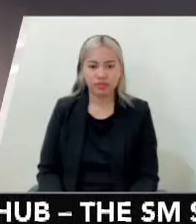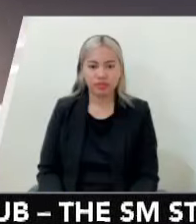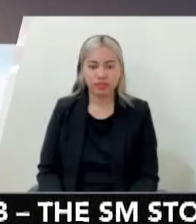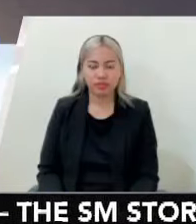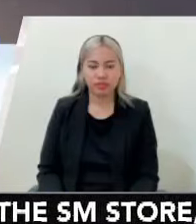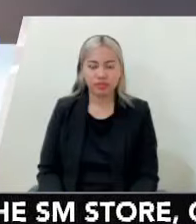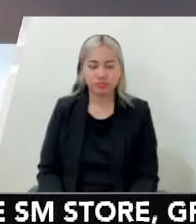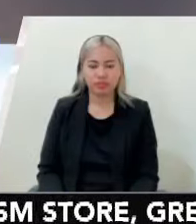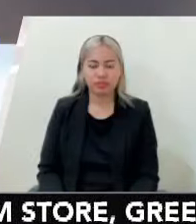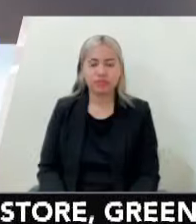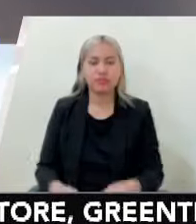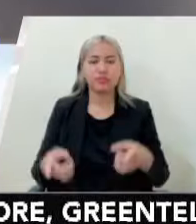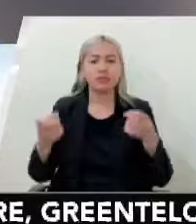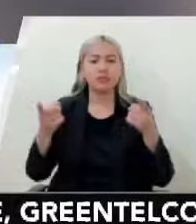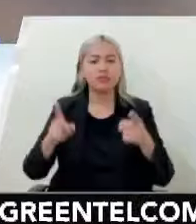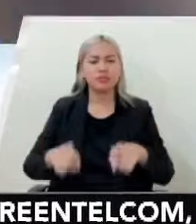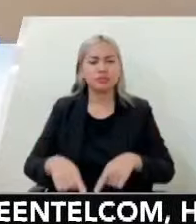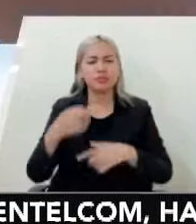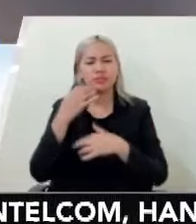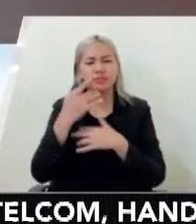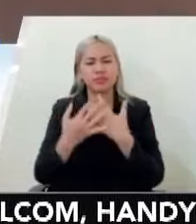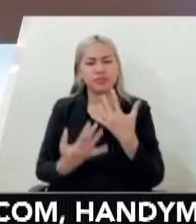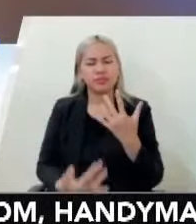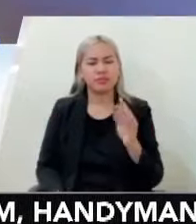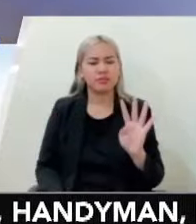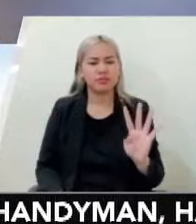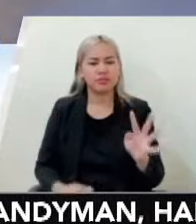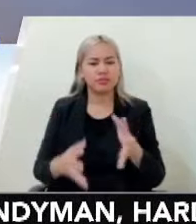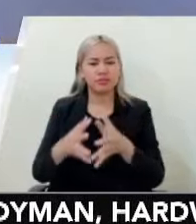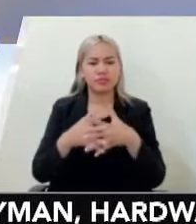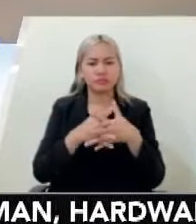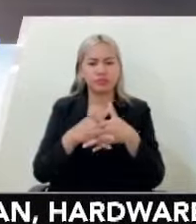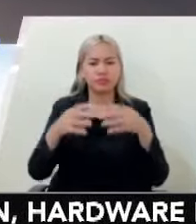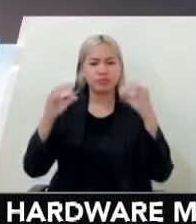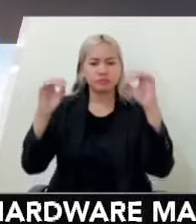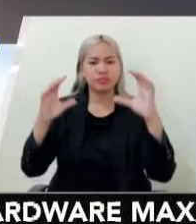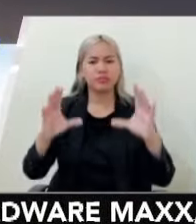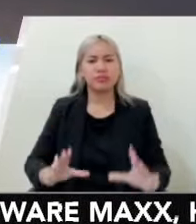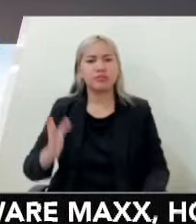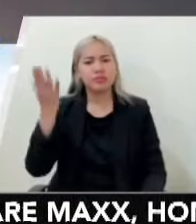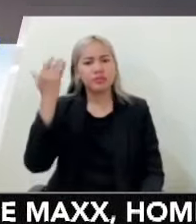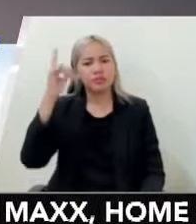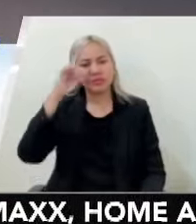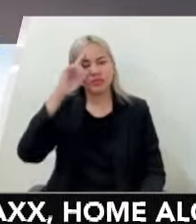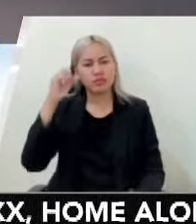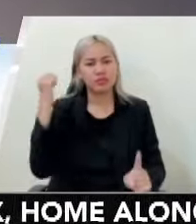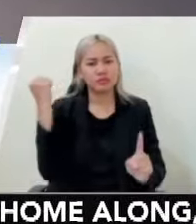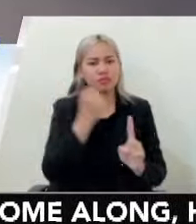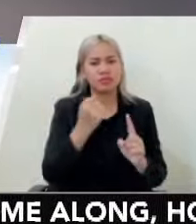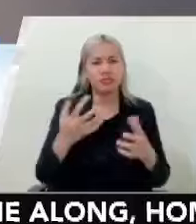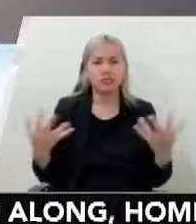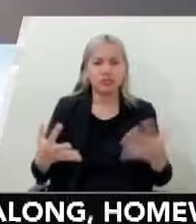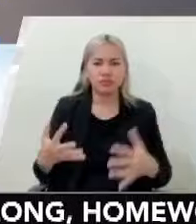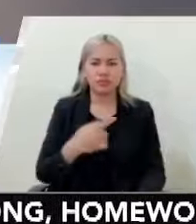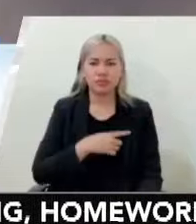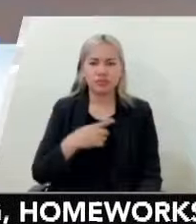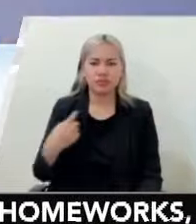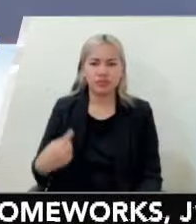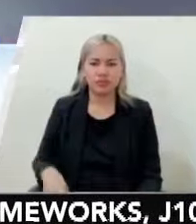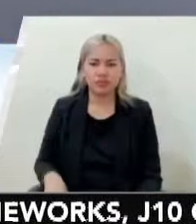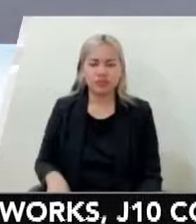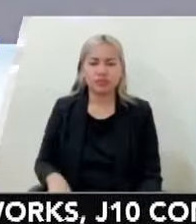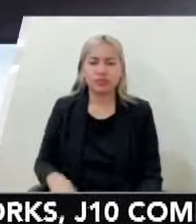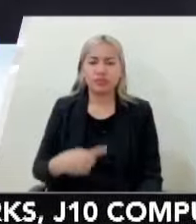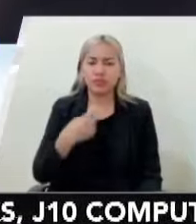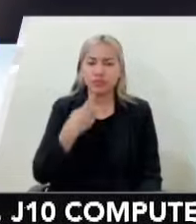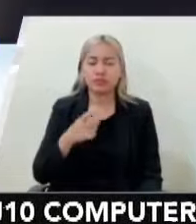duguan at nakahandusay ang apat na American educators matapos saksakin sa Jilin Province sa China. Ayon sa isang ulat, bibisita sana ang